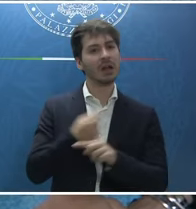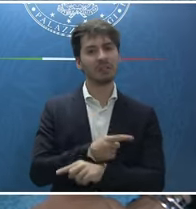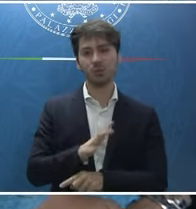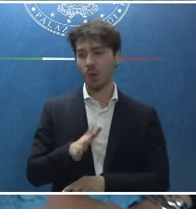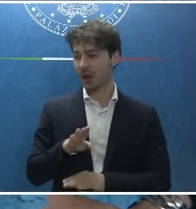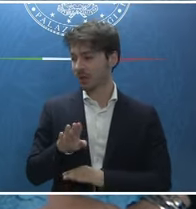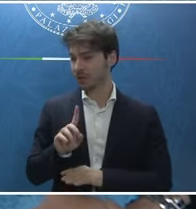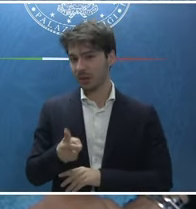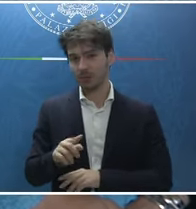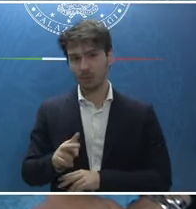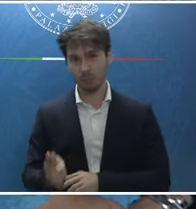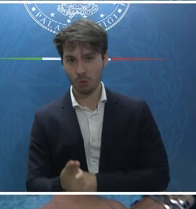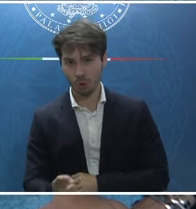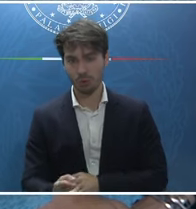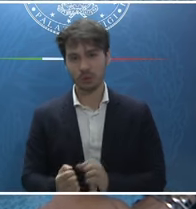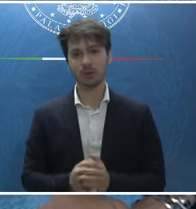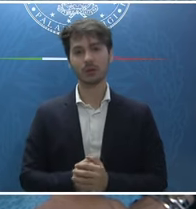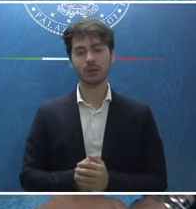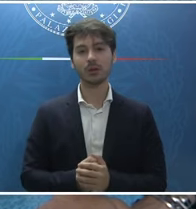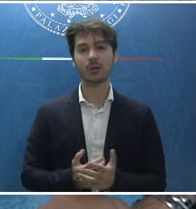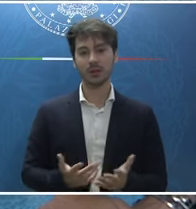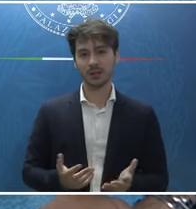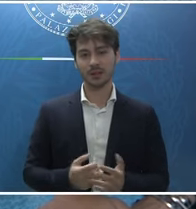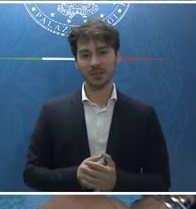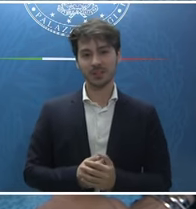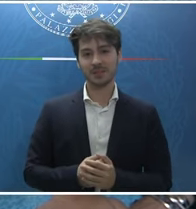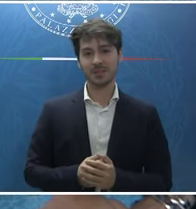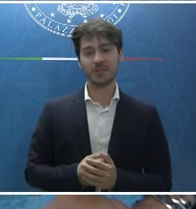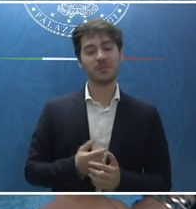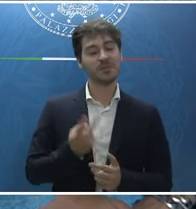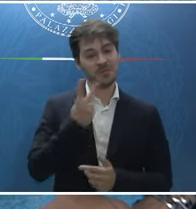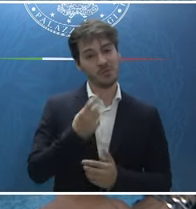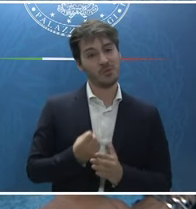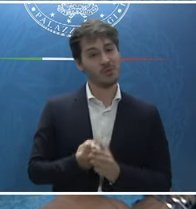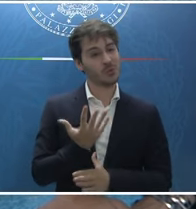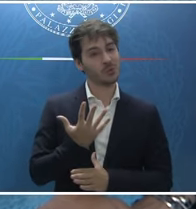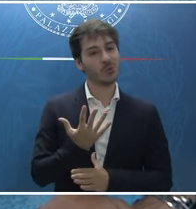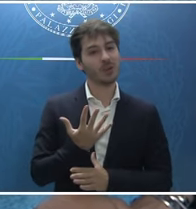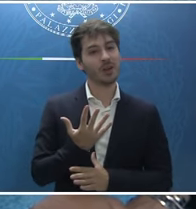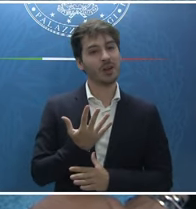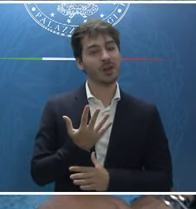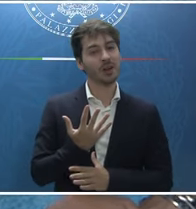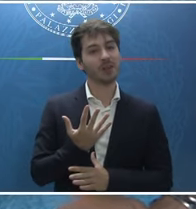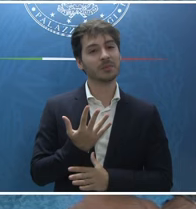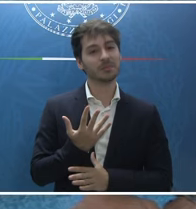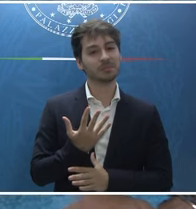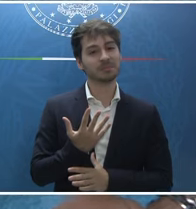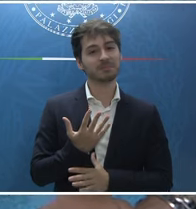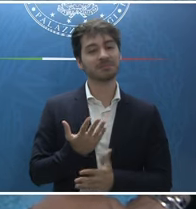morte. E per fortuna poi cosa succede? Succede che